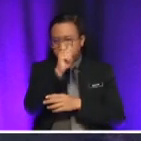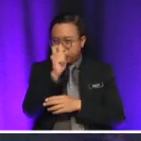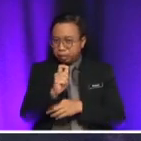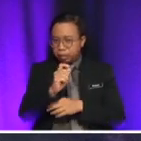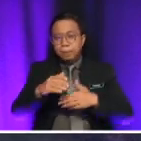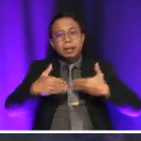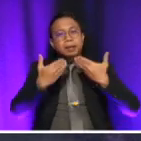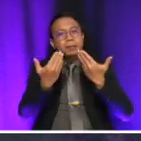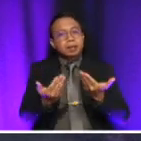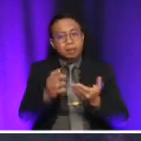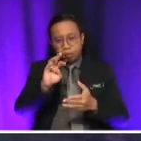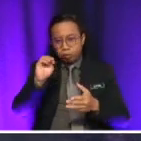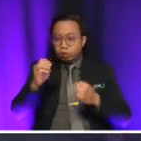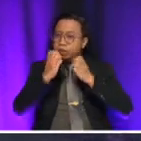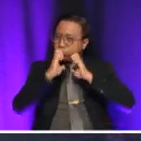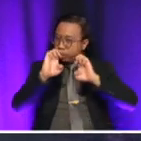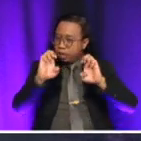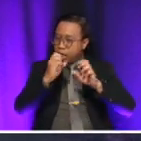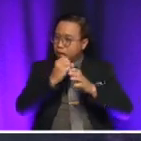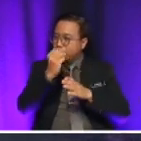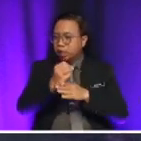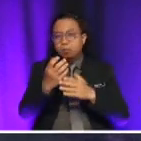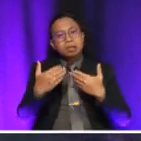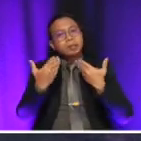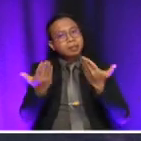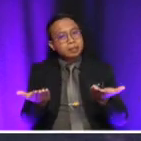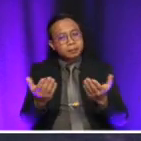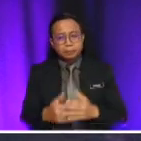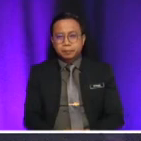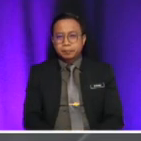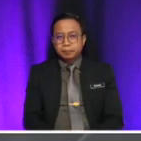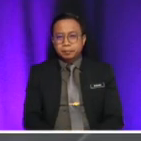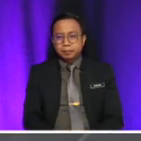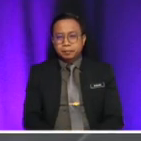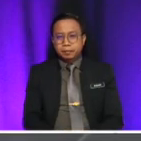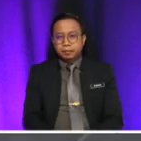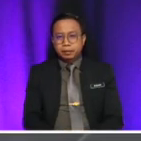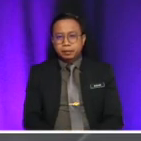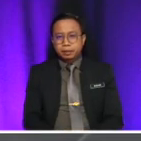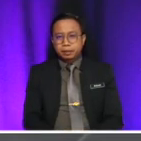prestasi mereka di Cemerlang atau bagaimana Secara keseluruhannya sederhana